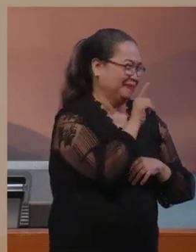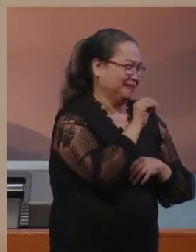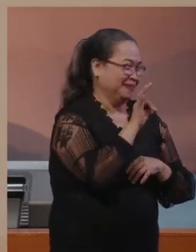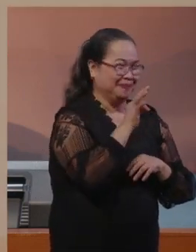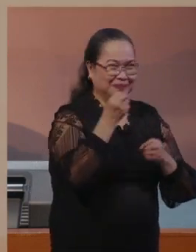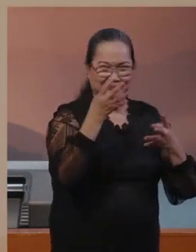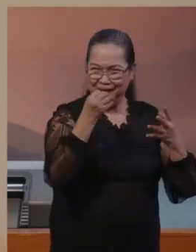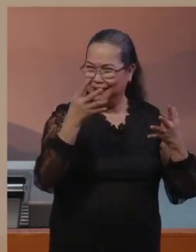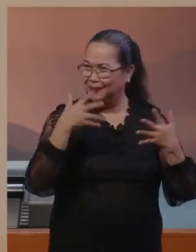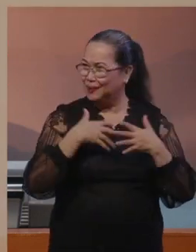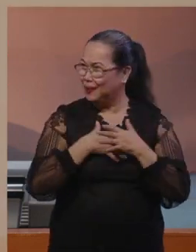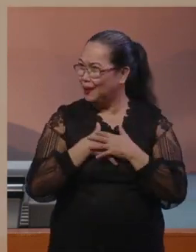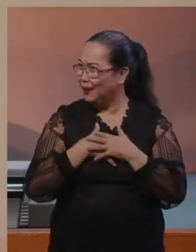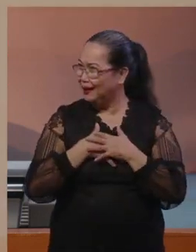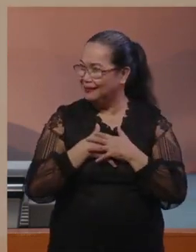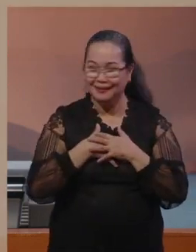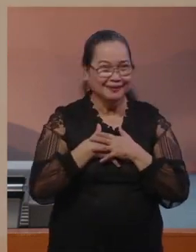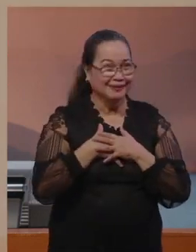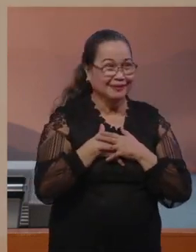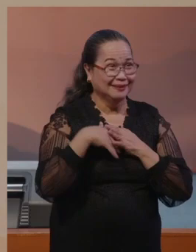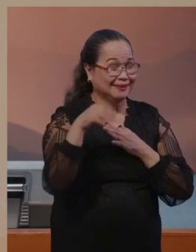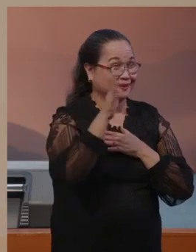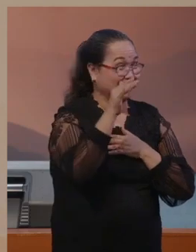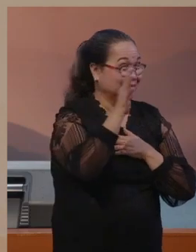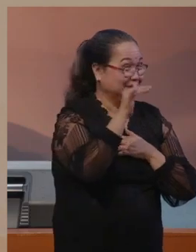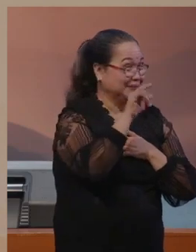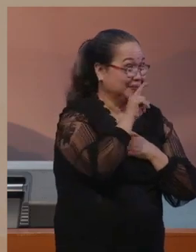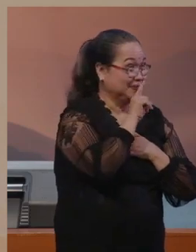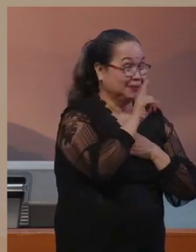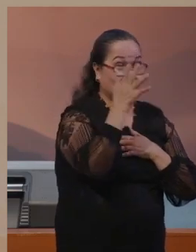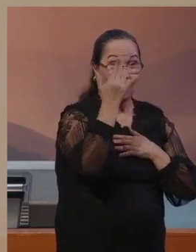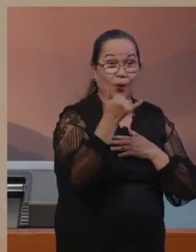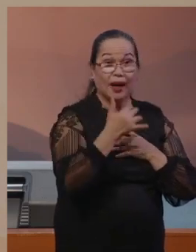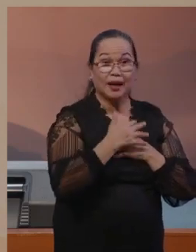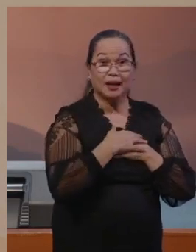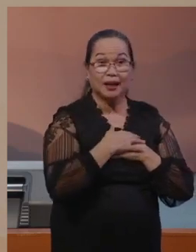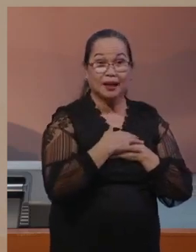meron po. Ang dami. Alam niyo kung sino?